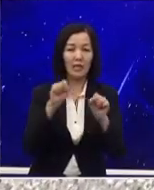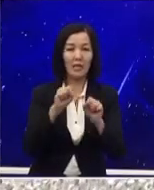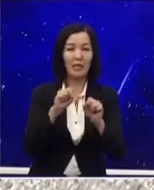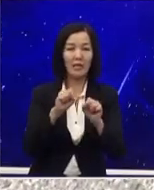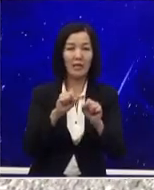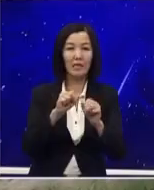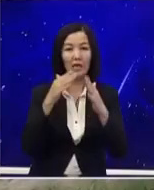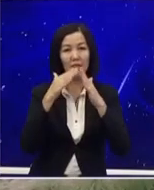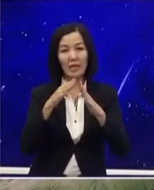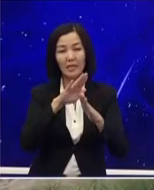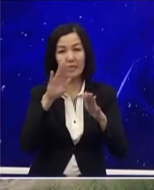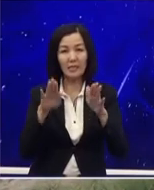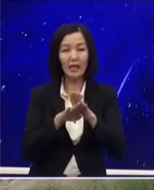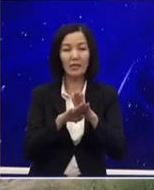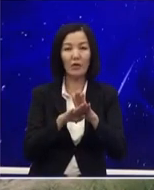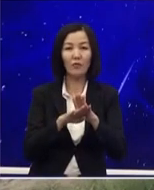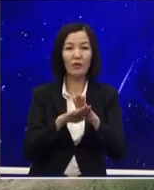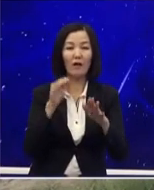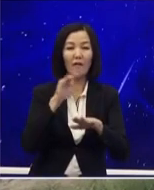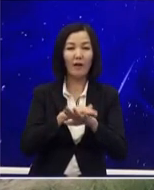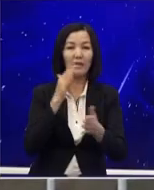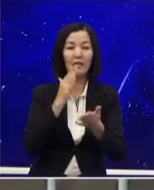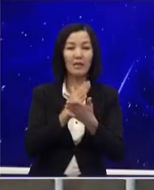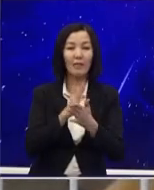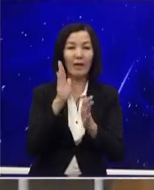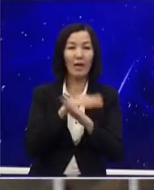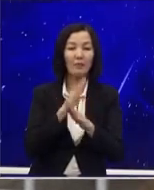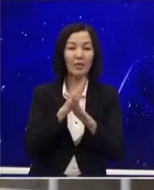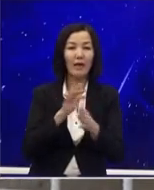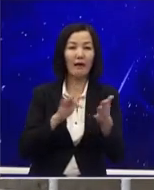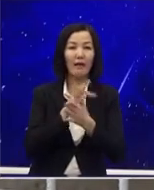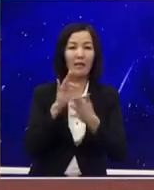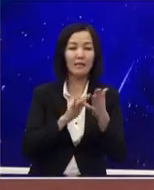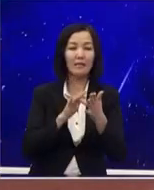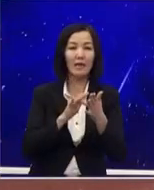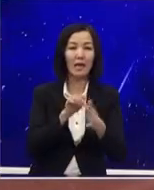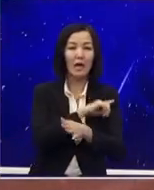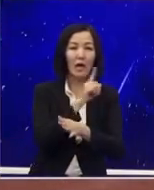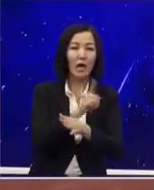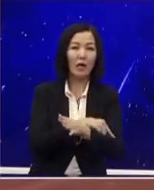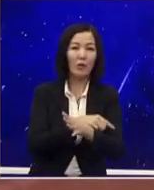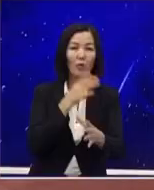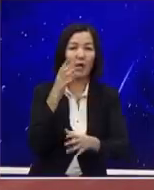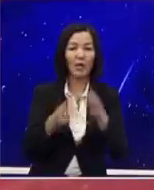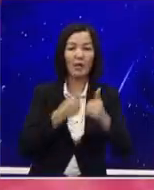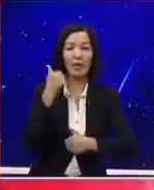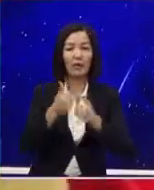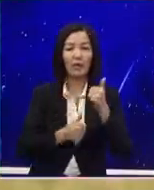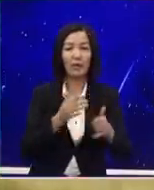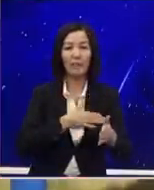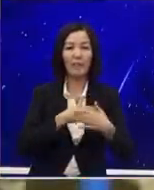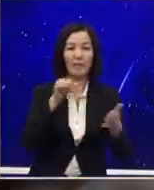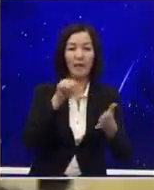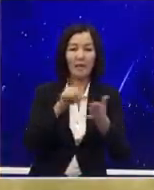заңсыз сақтау істері тіркелген. Қапшағай гарнизонының кинологиялық қызметі жыл сайын қарулы күштер арасындағы түрлі халықаралық жаттығуларға белсенді